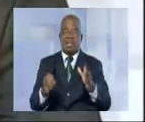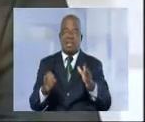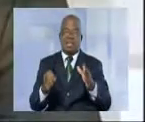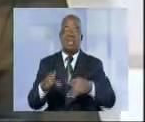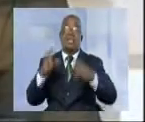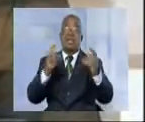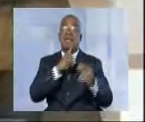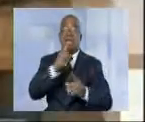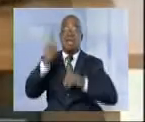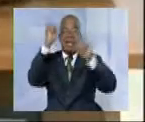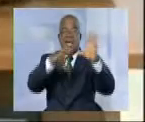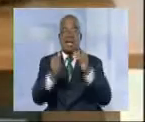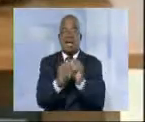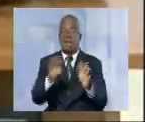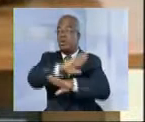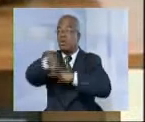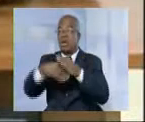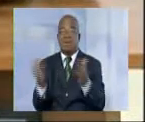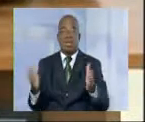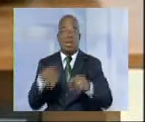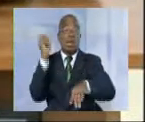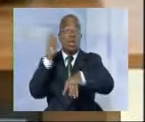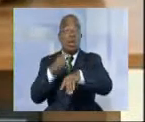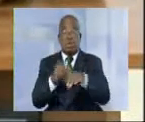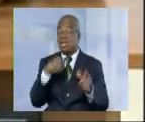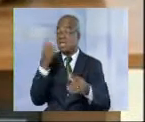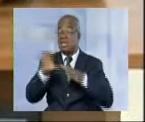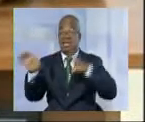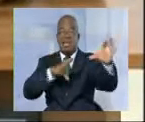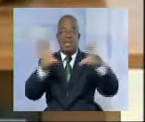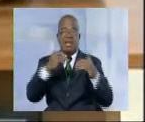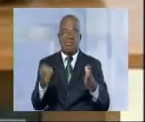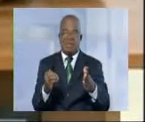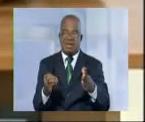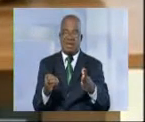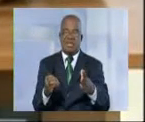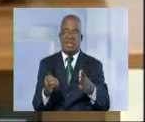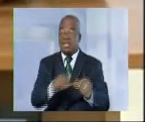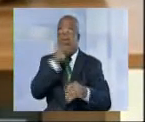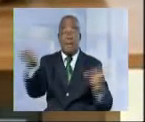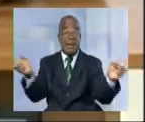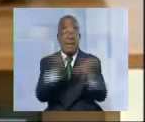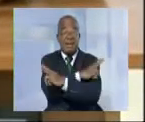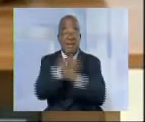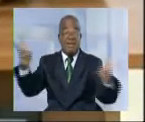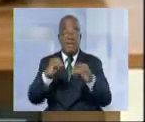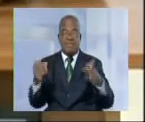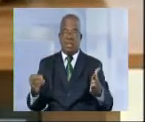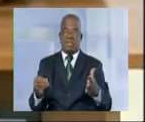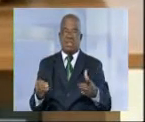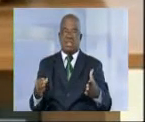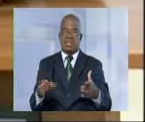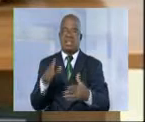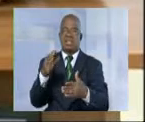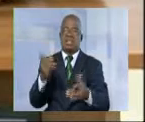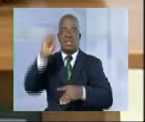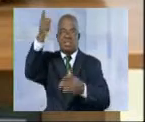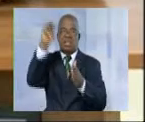pacifique et serein qui a prévalu tout au long du déroulement des opérations de vote, félicite les candidats en